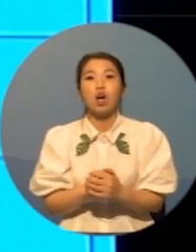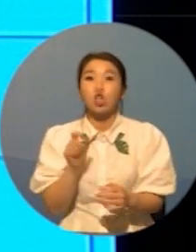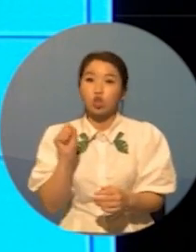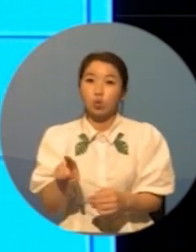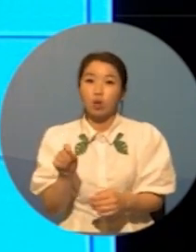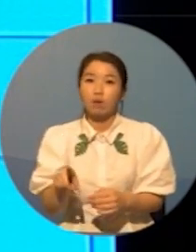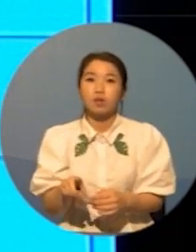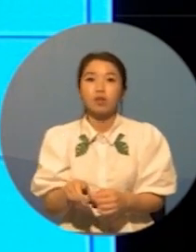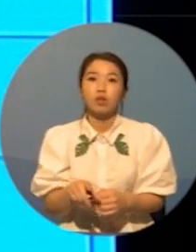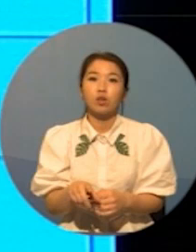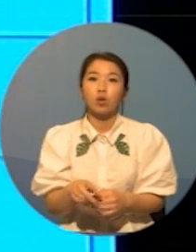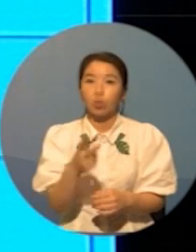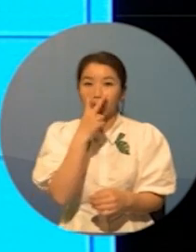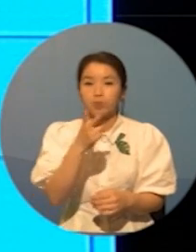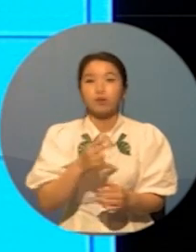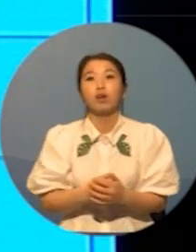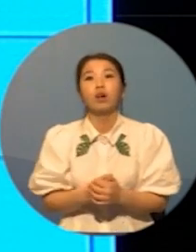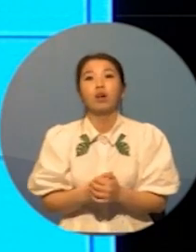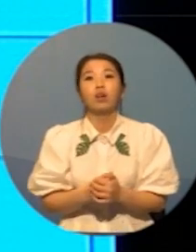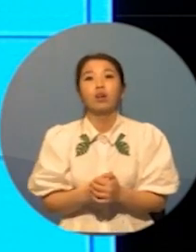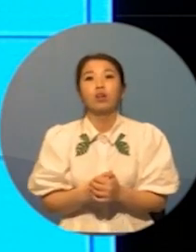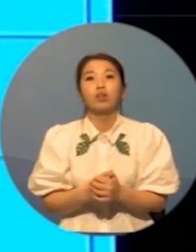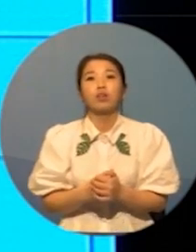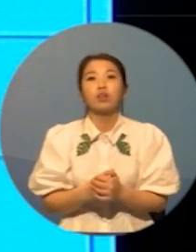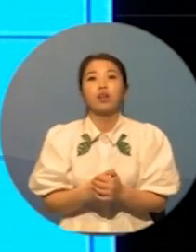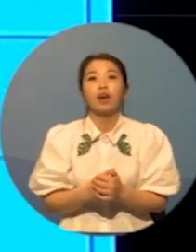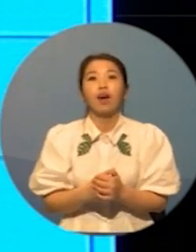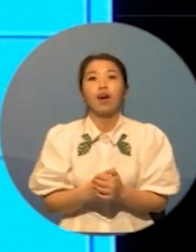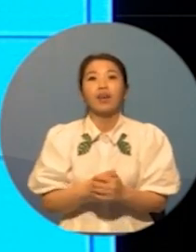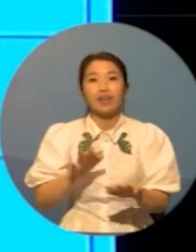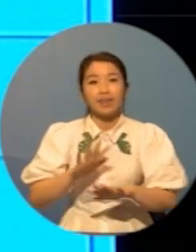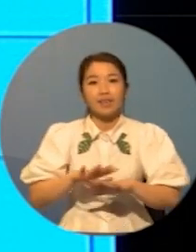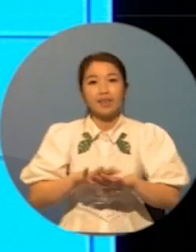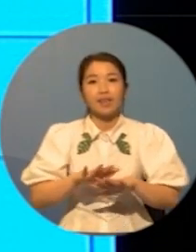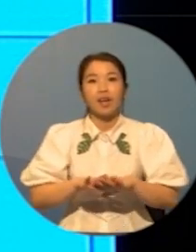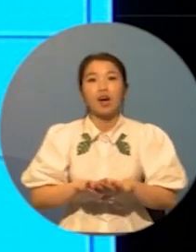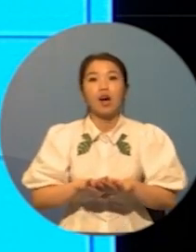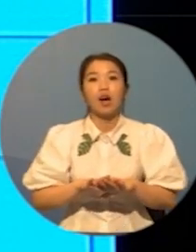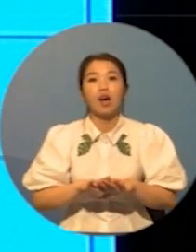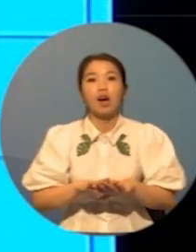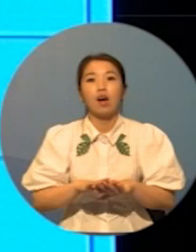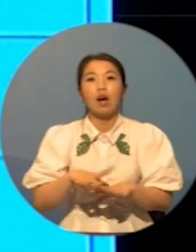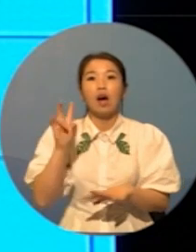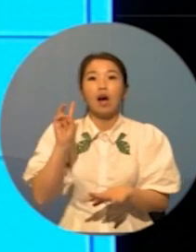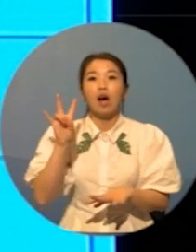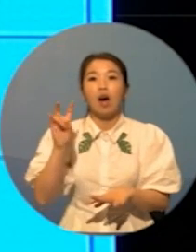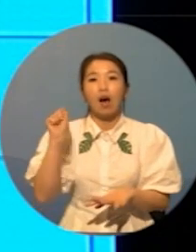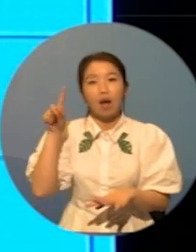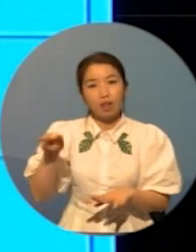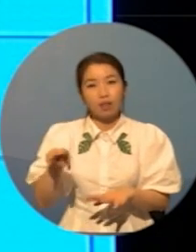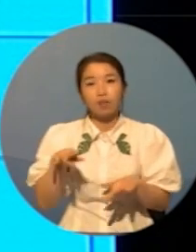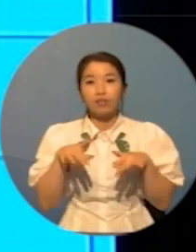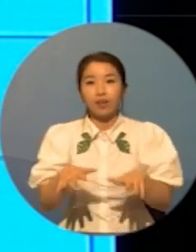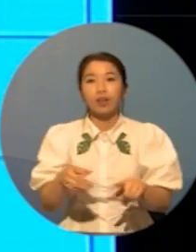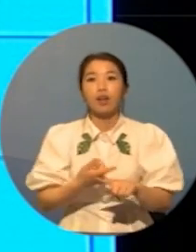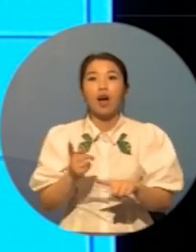шынығымыздан пайдаланамыз. Бұнда кестеде хал фейл, келбетлік фейл, әрекет